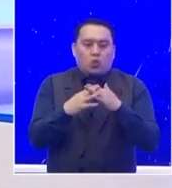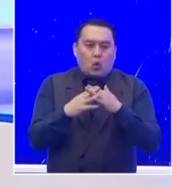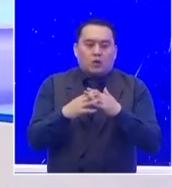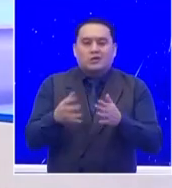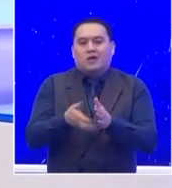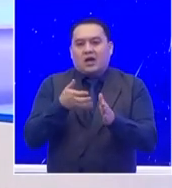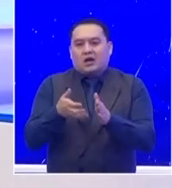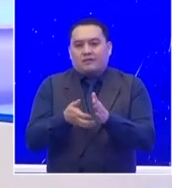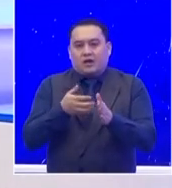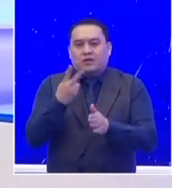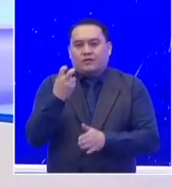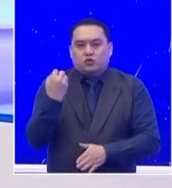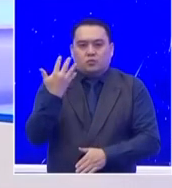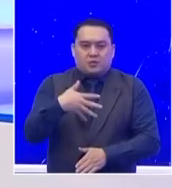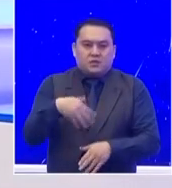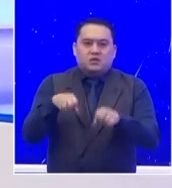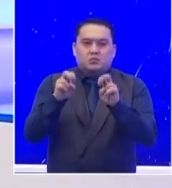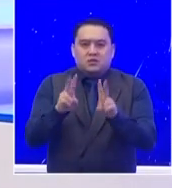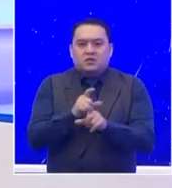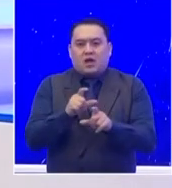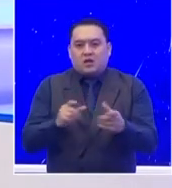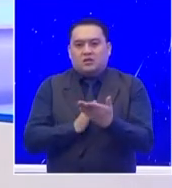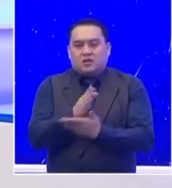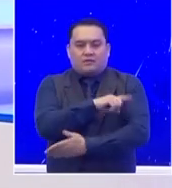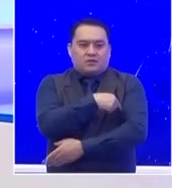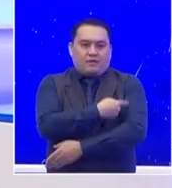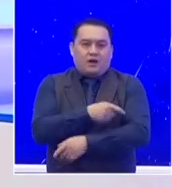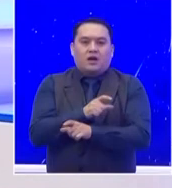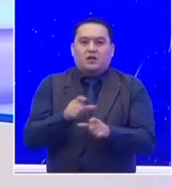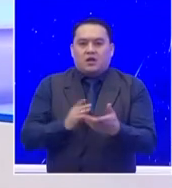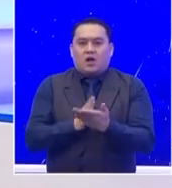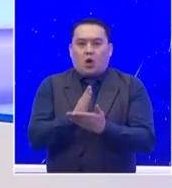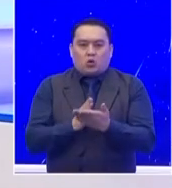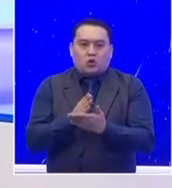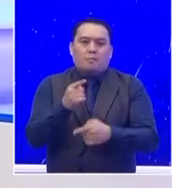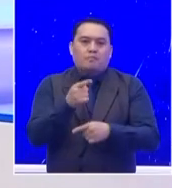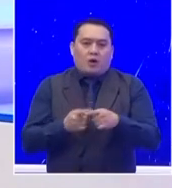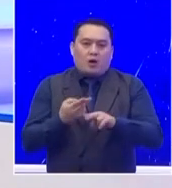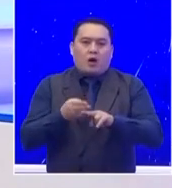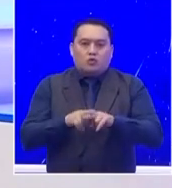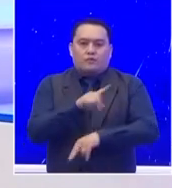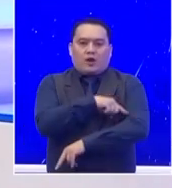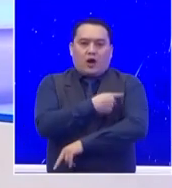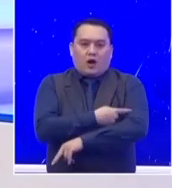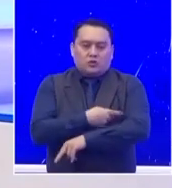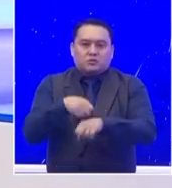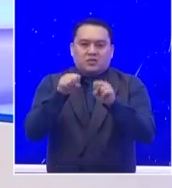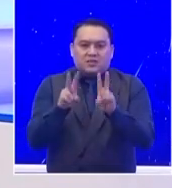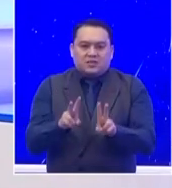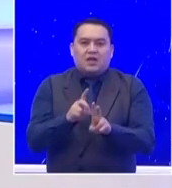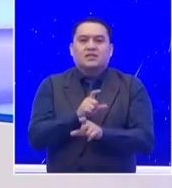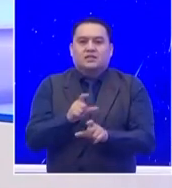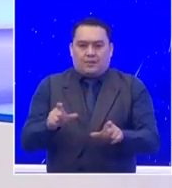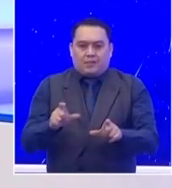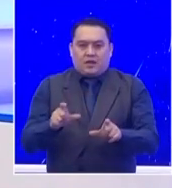не хватает порядка 250 специалистов в сфере здравоохранения, ровно половина из которых – врачи узкой